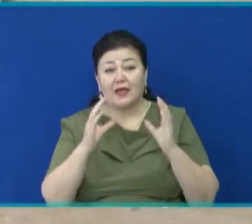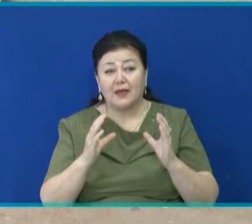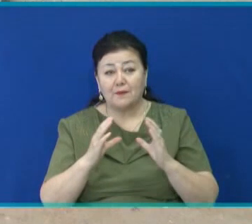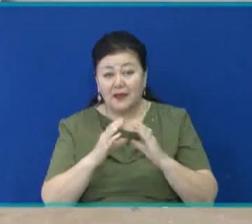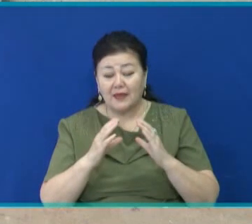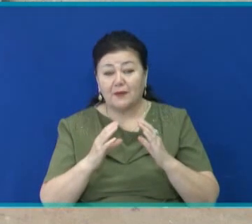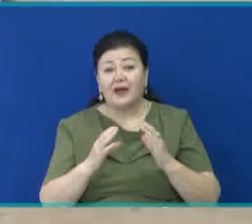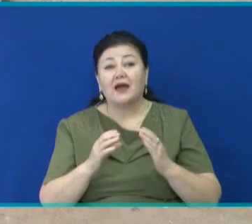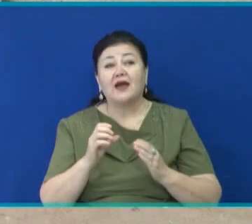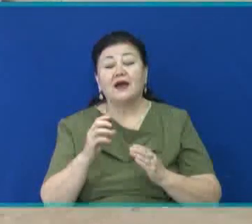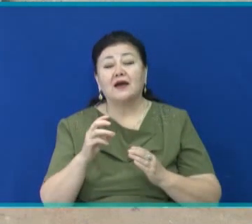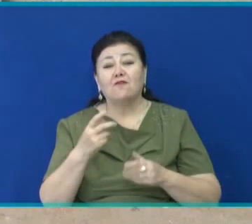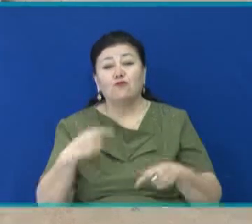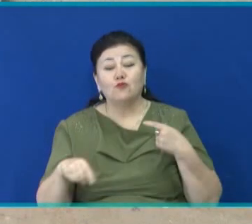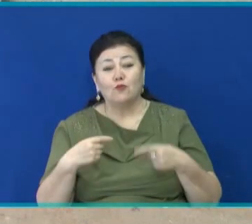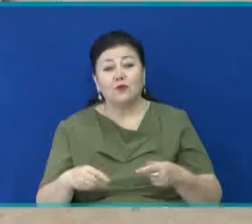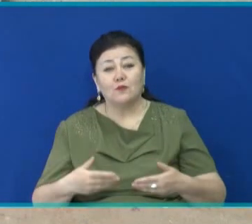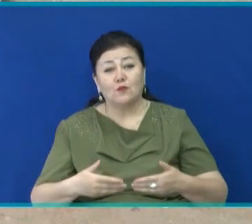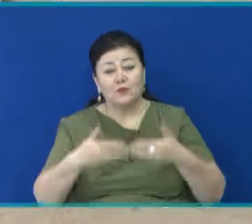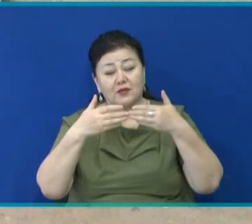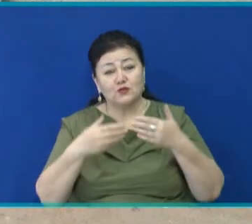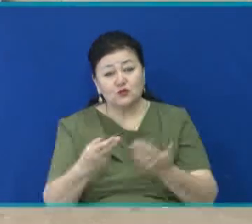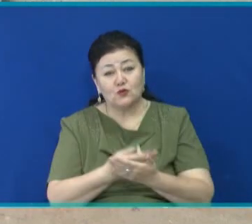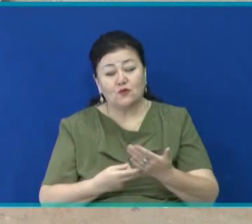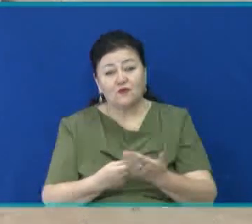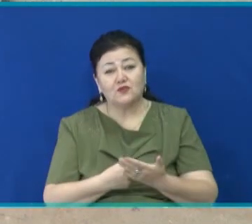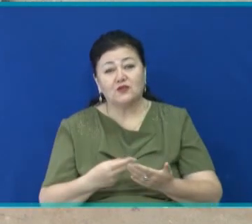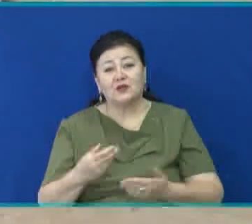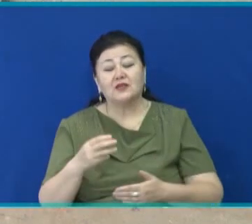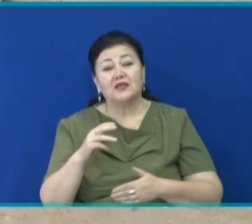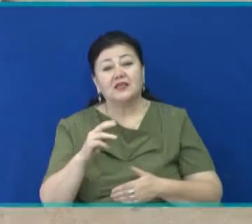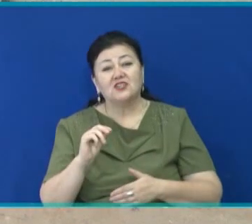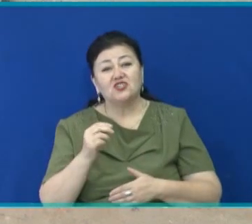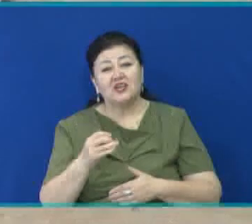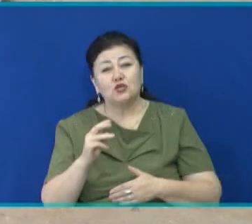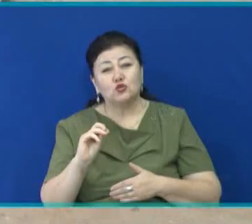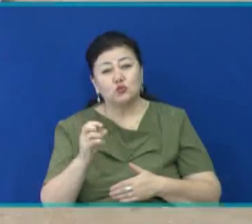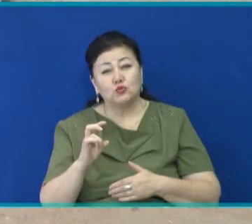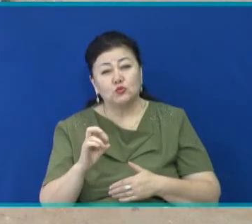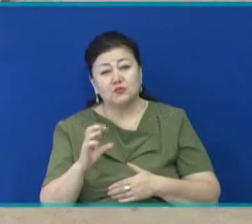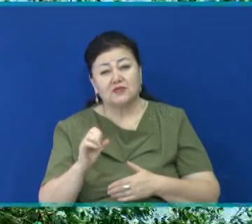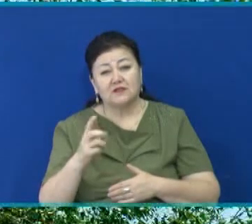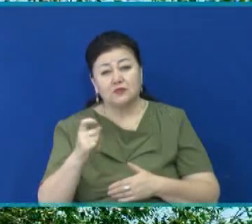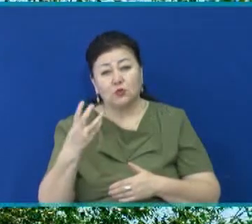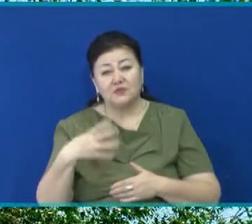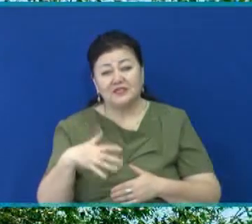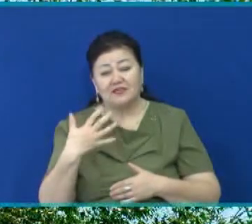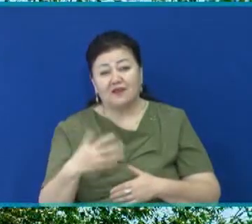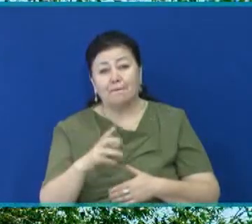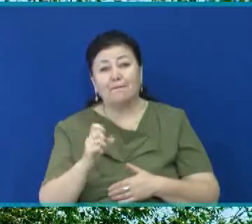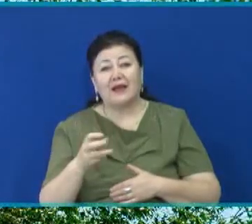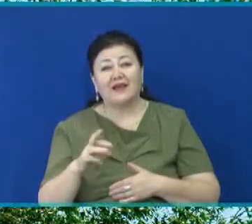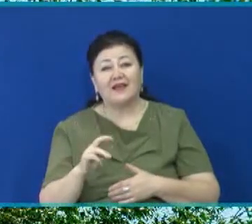клуба «Елемай». Также муралы были нарисованы на фасадах жилых домов по адресам улица Чайжунусова, 152, улица